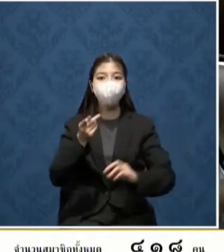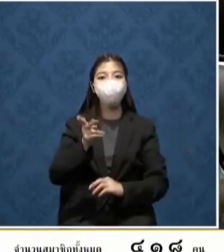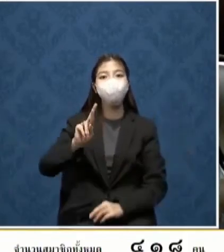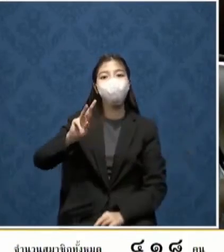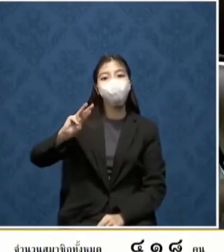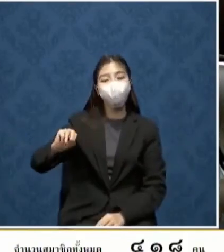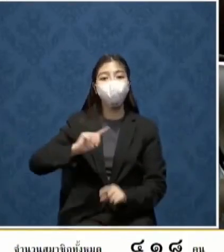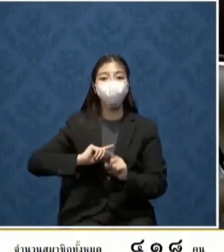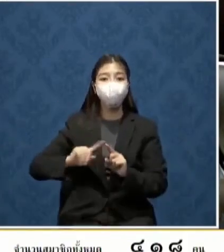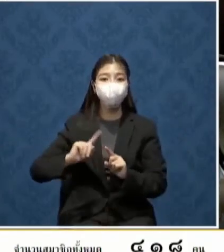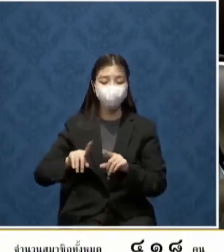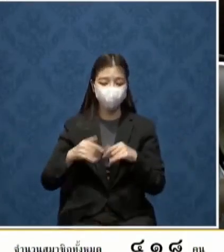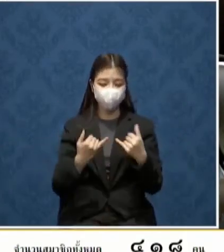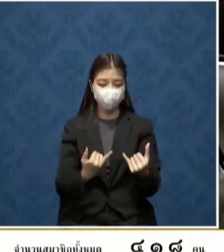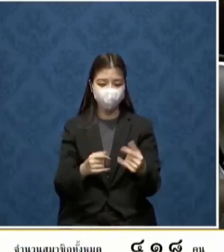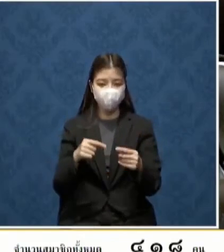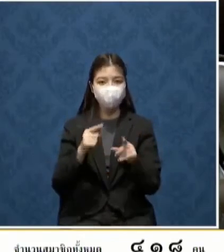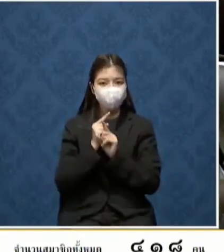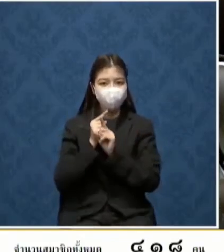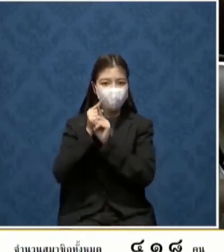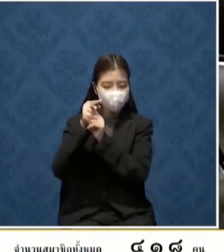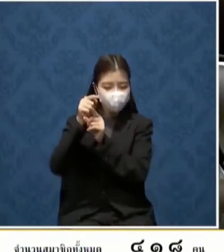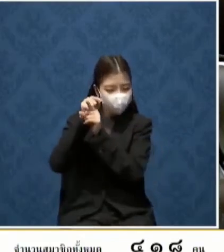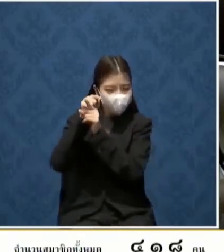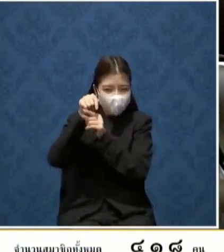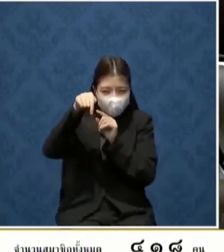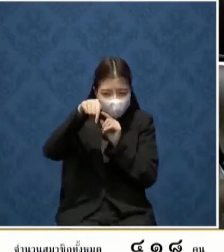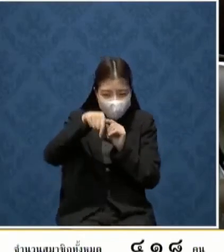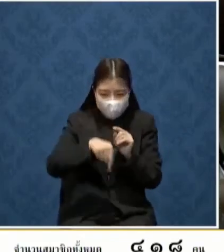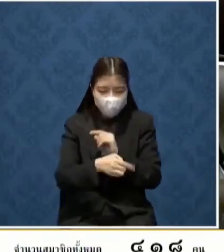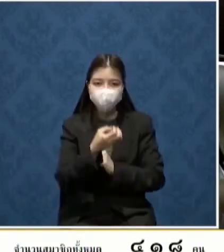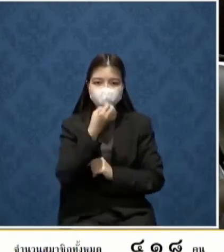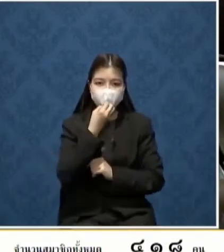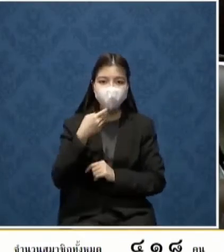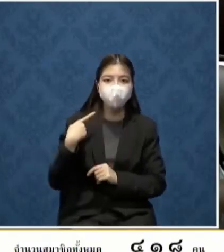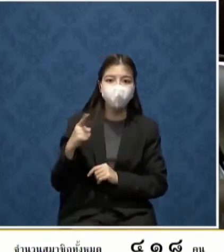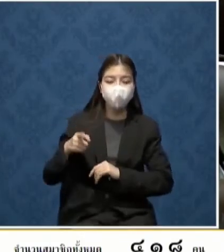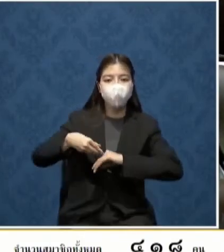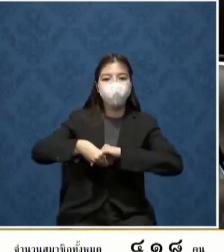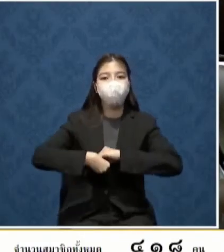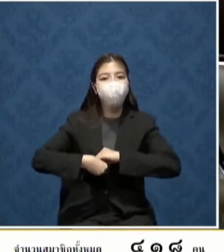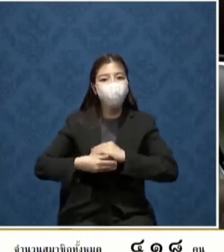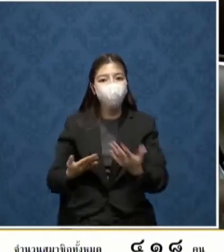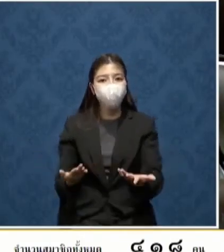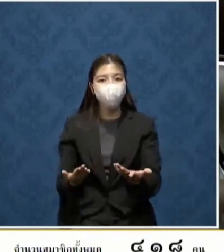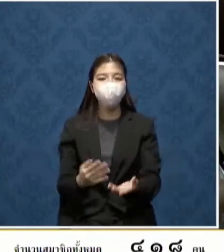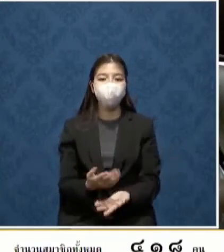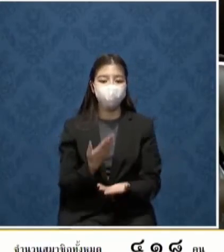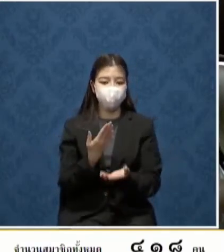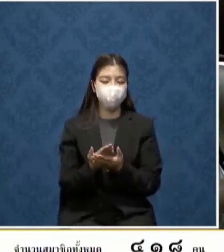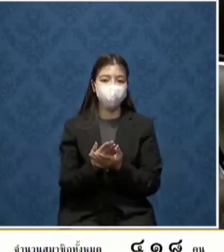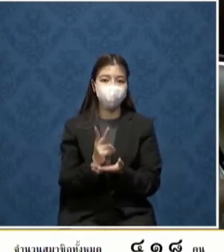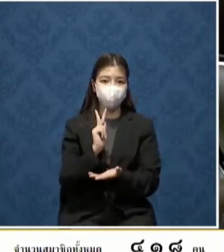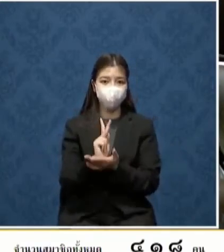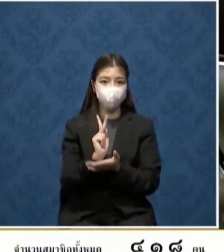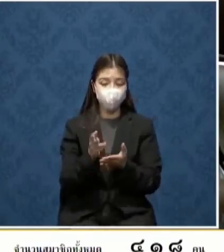ตามดำลไปกินเคก้อนนี้คร ทปทานเรื่องมเป็อย่ี้ครับคในการกู้เรือสุขว